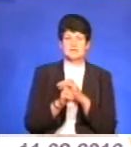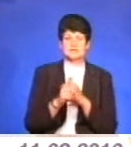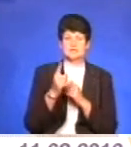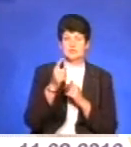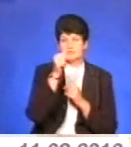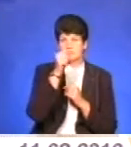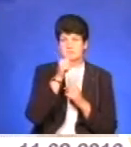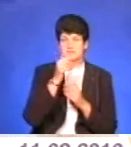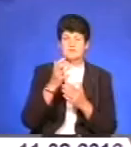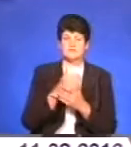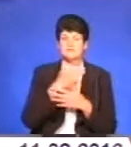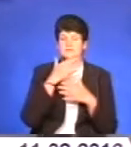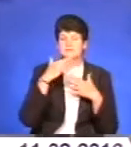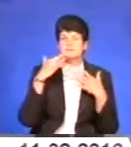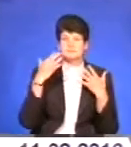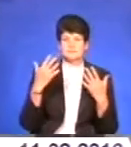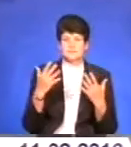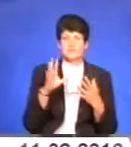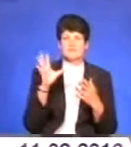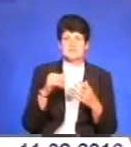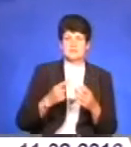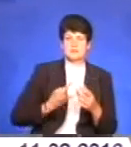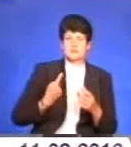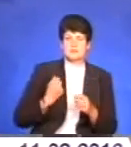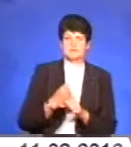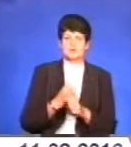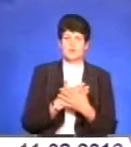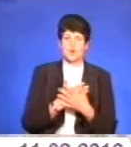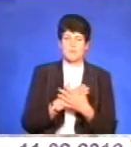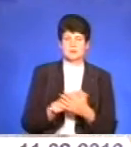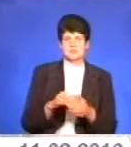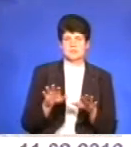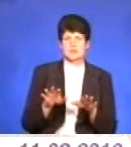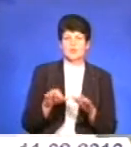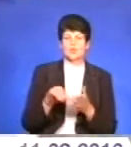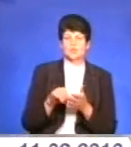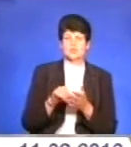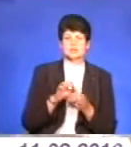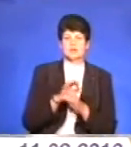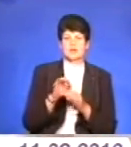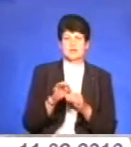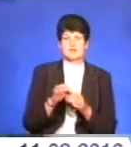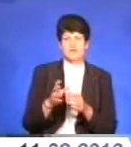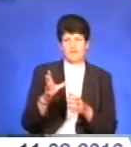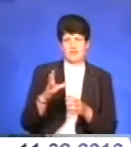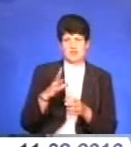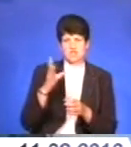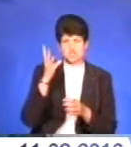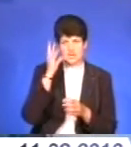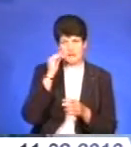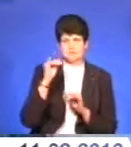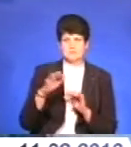часу вдалося майже неможливе. Усі майстри працювали на громадських засадах, участь у проєкті вважають справою честі. Ідея